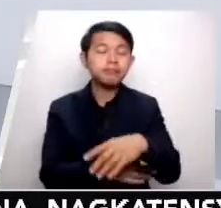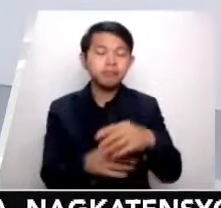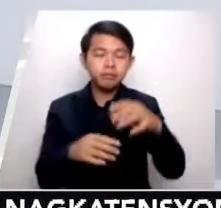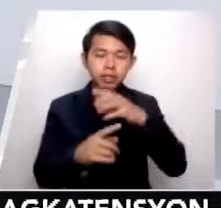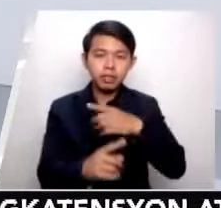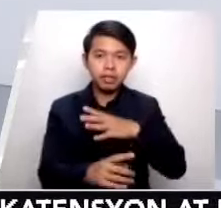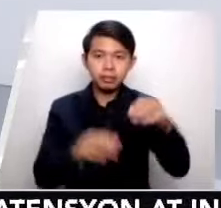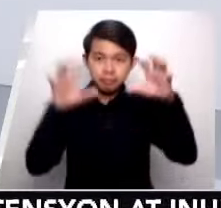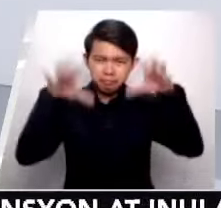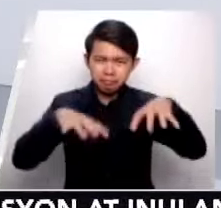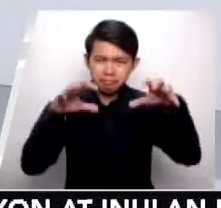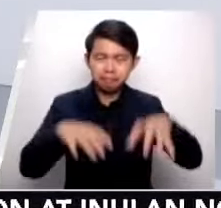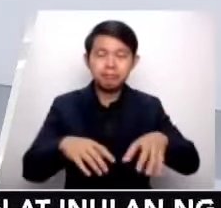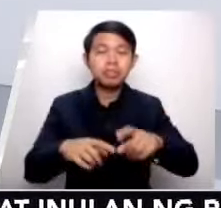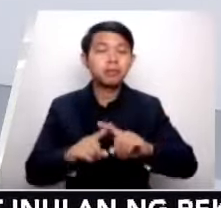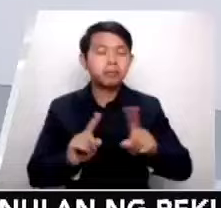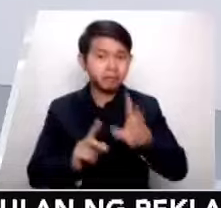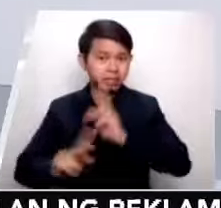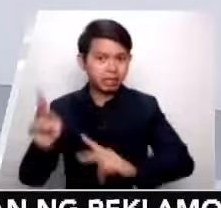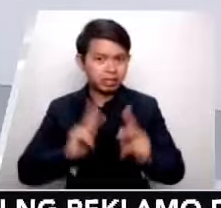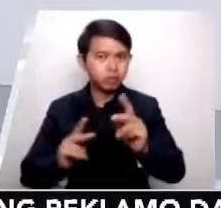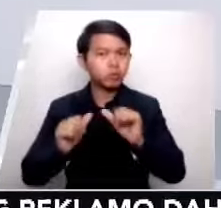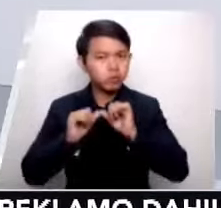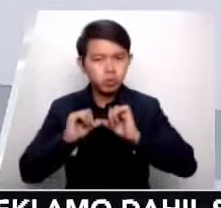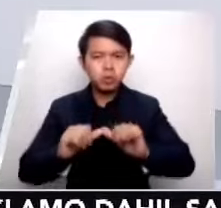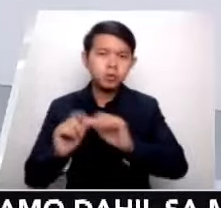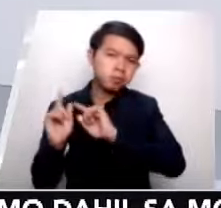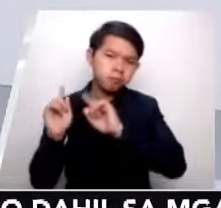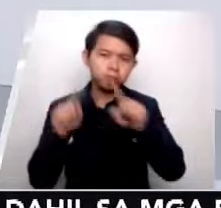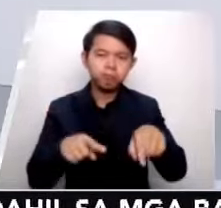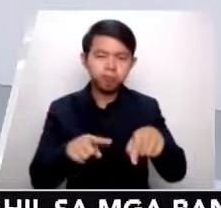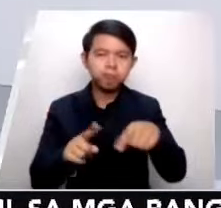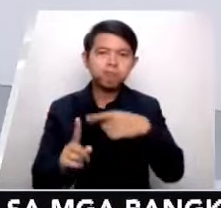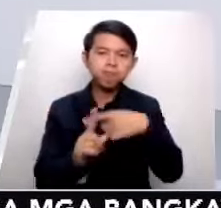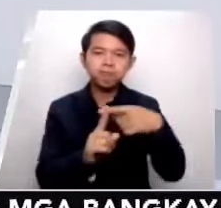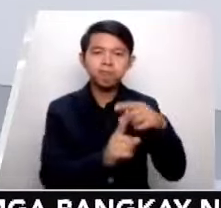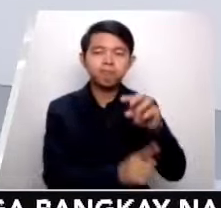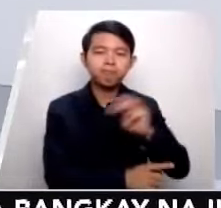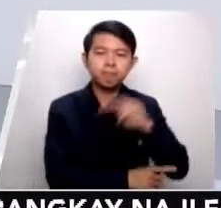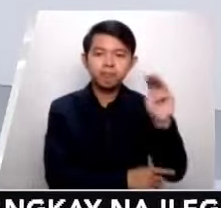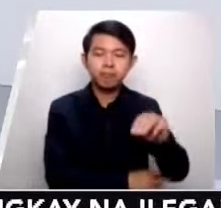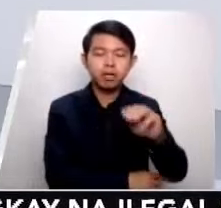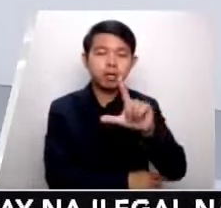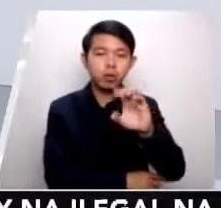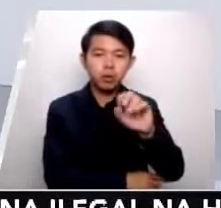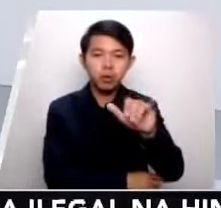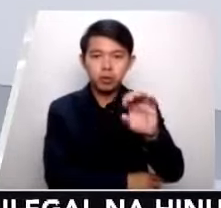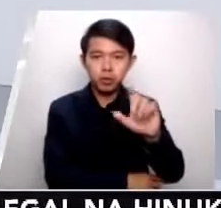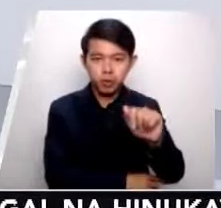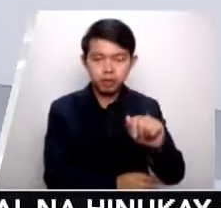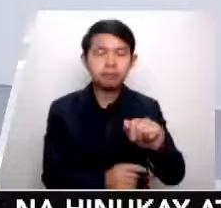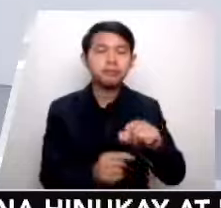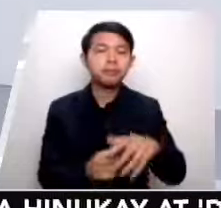Marikina, nais pa rin mapuntahan ang puntod ng kanilang mga yumao. May live report si Von Aquino. Von?